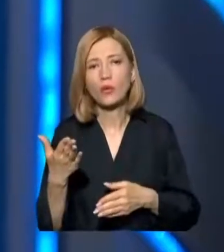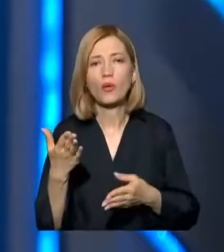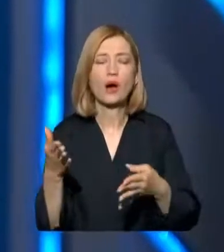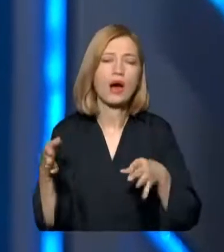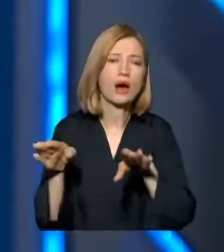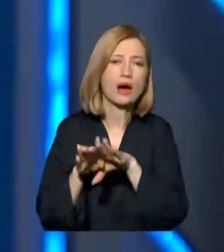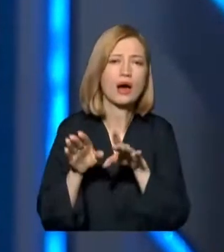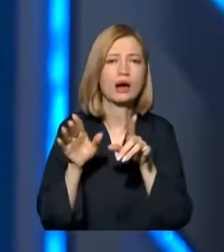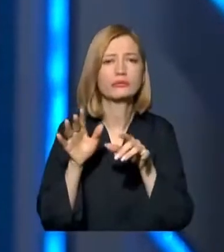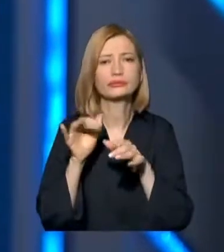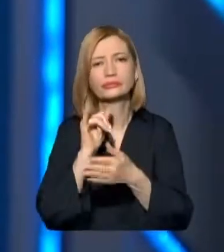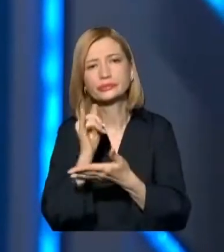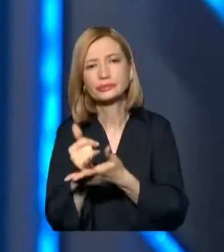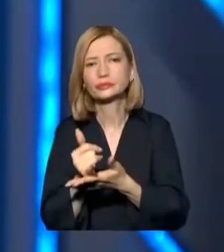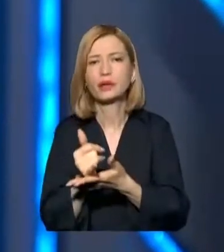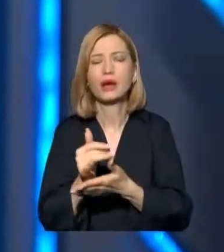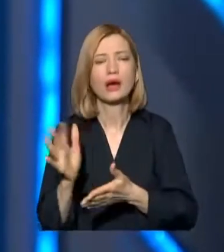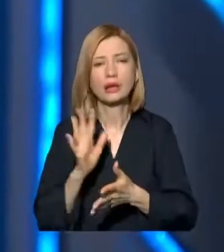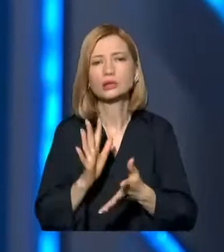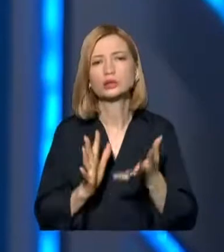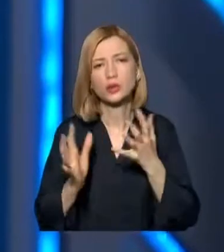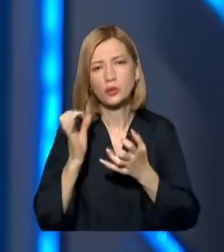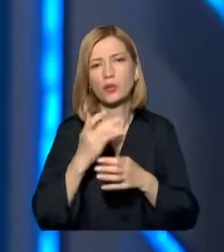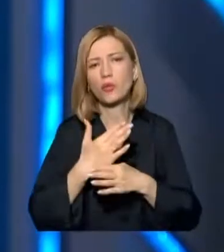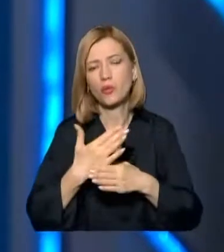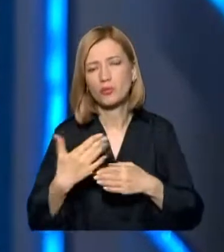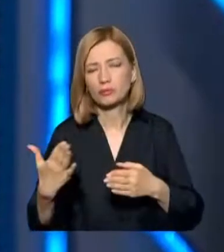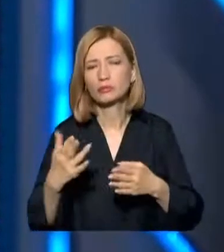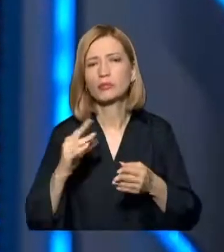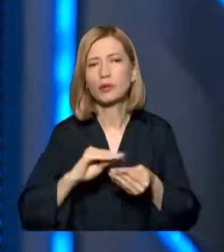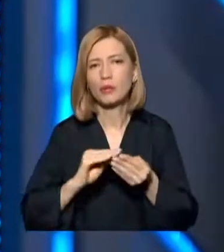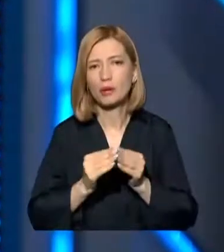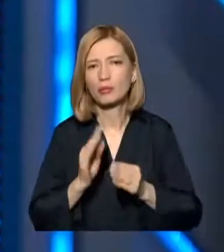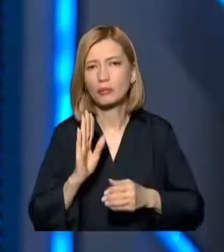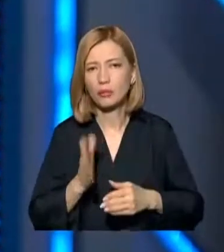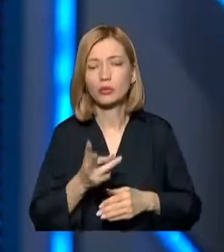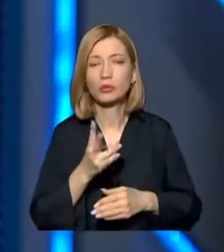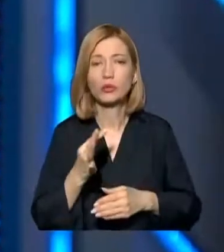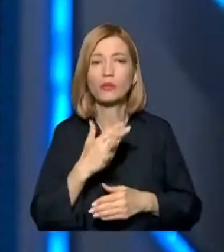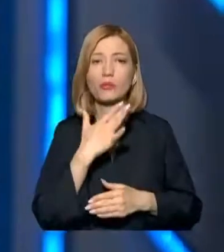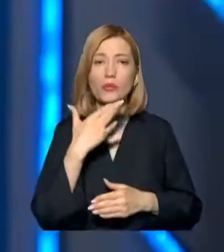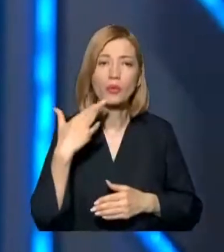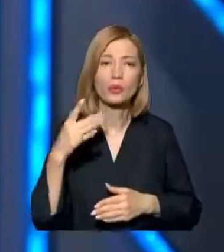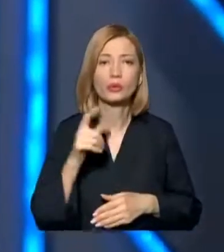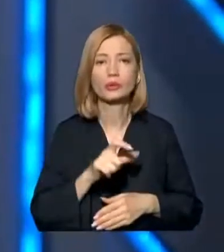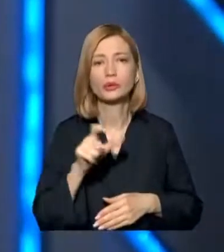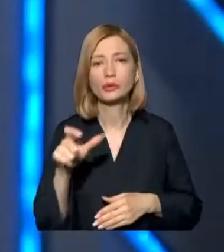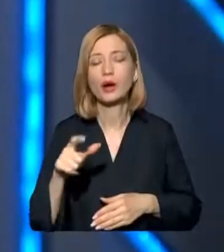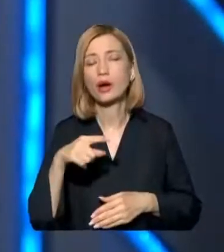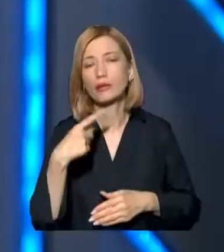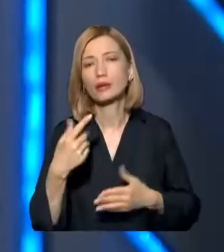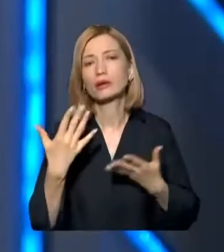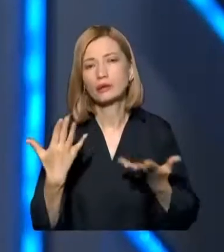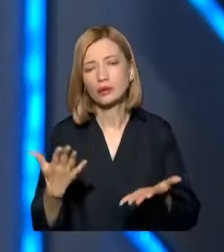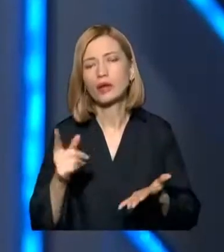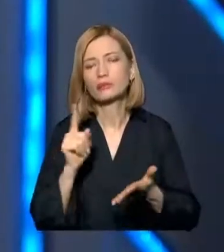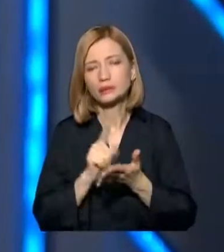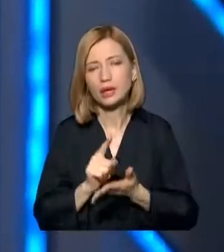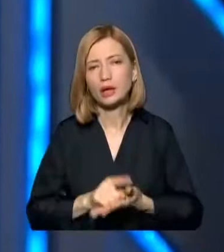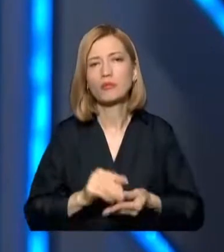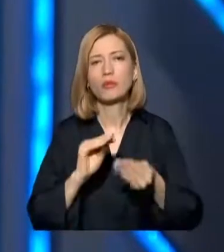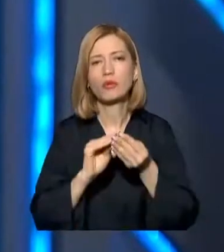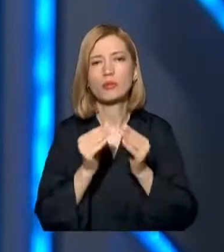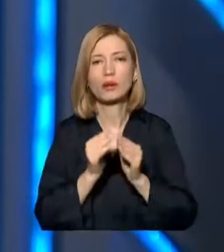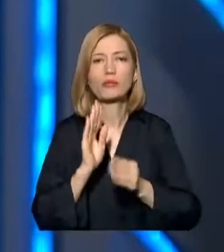односторонних ограничений может повлечь серьезные последствия. Впрочем, по мнению многих экспертов, они и так наступят. И